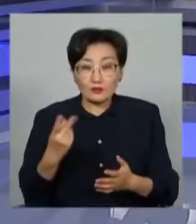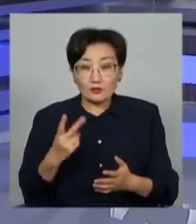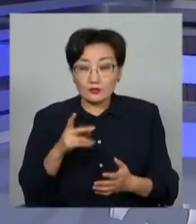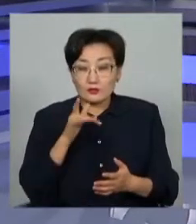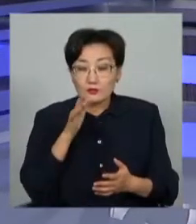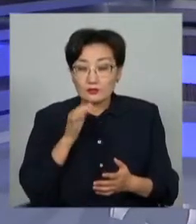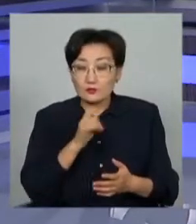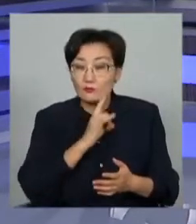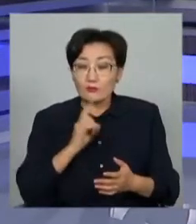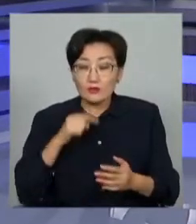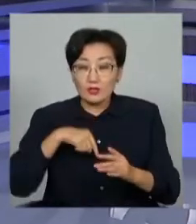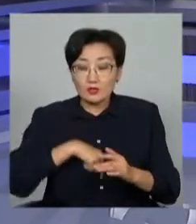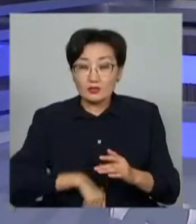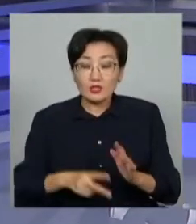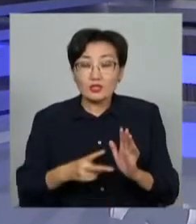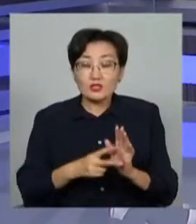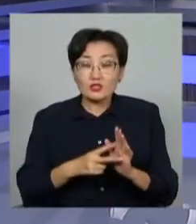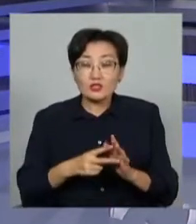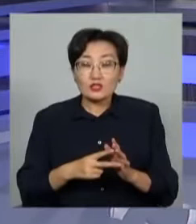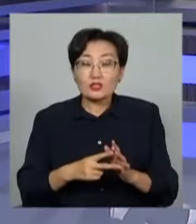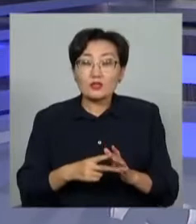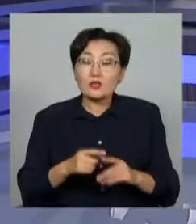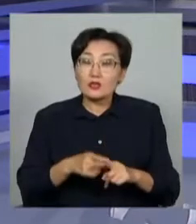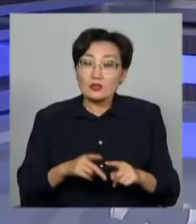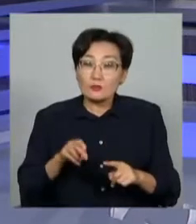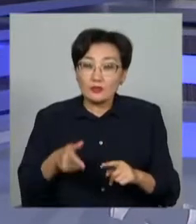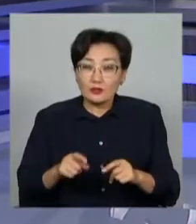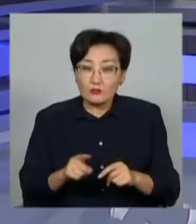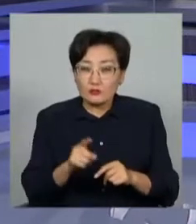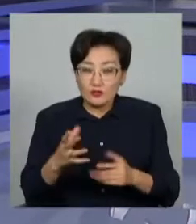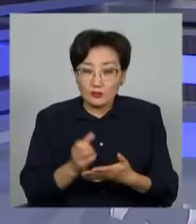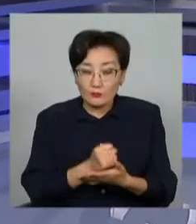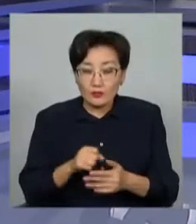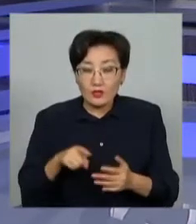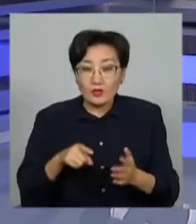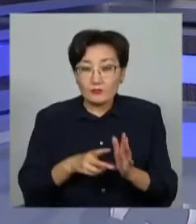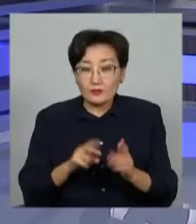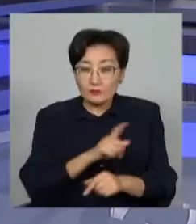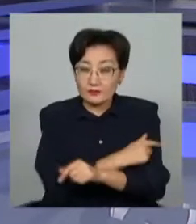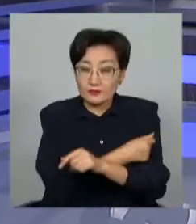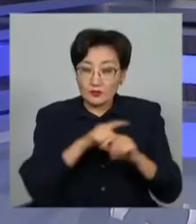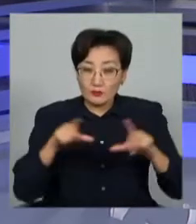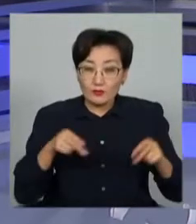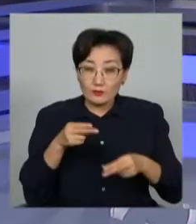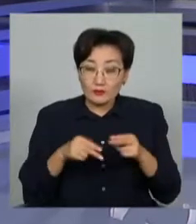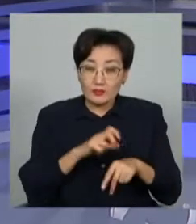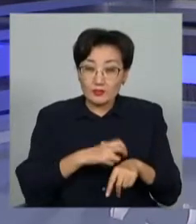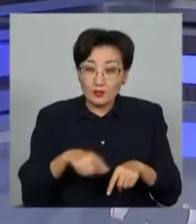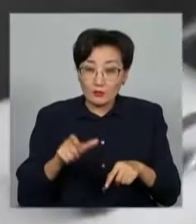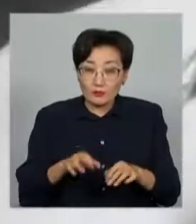әйелдің ішінен 7,5 келі құрт шықты. 9 сағаттық отаны нөмірі 7-ші қалалық клиникалық аурухананың хирург дәрігері